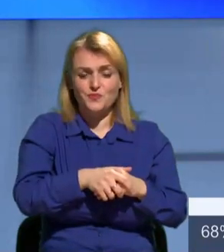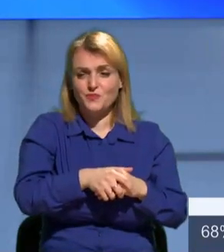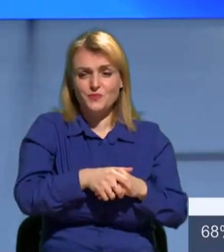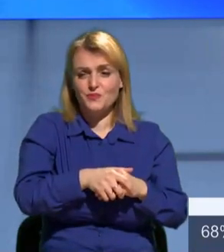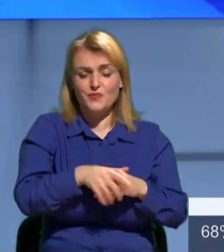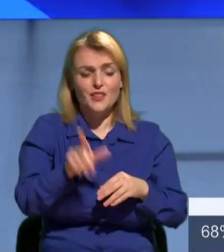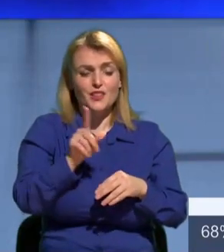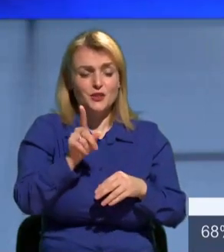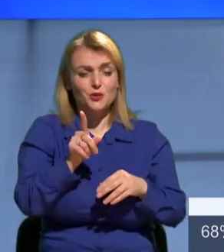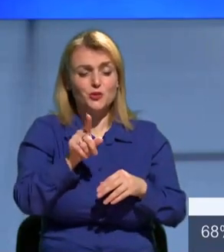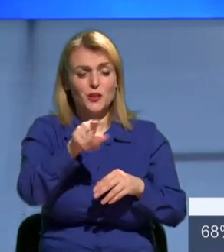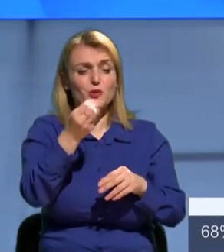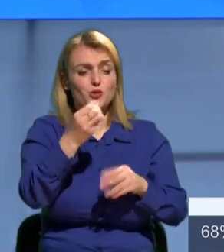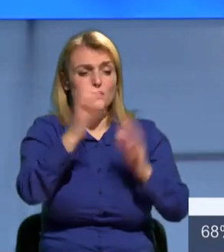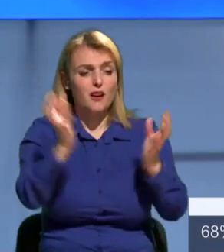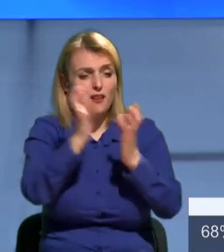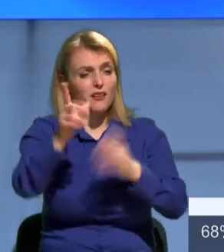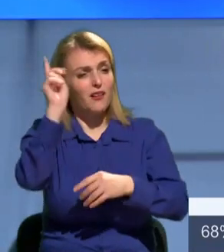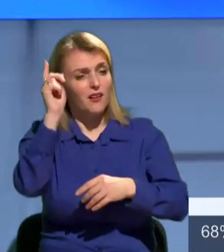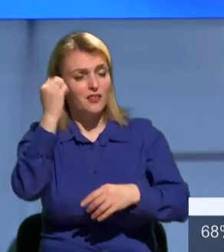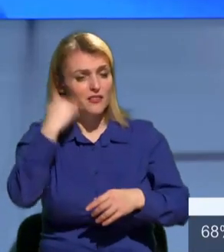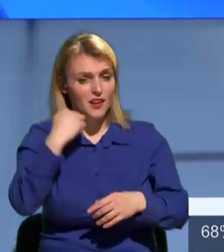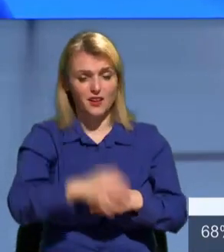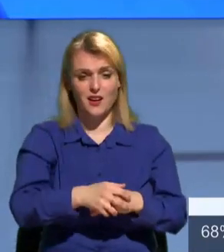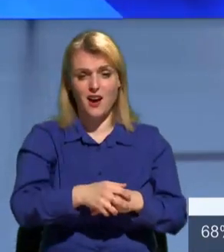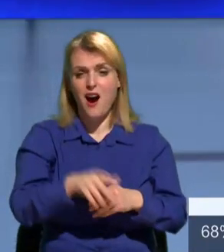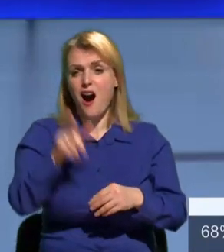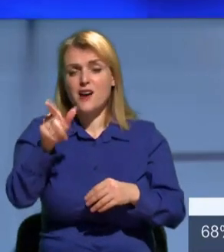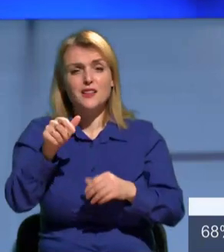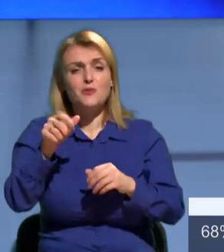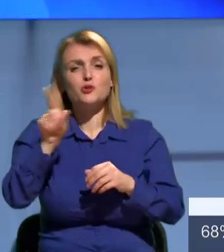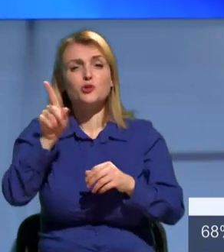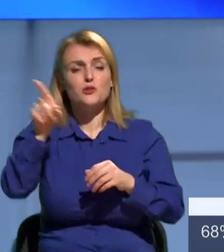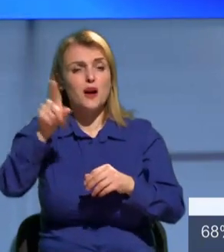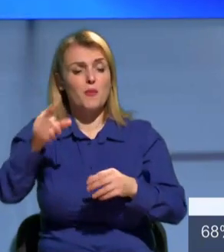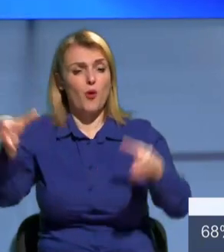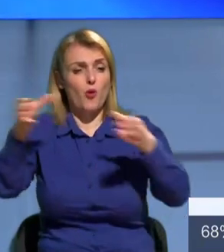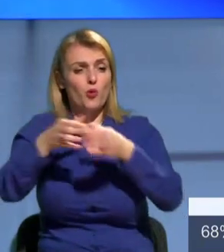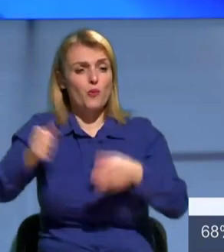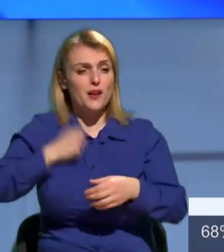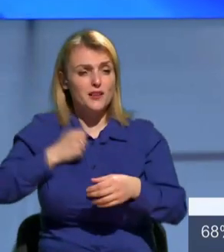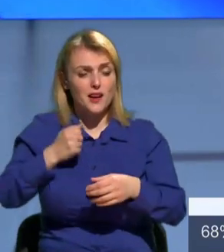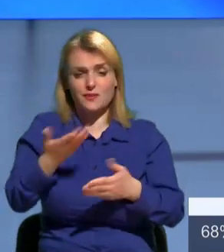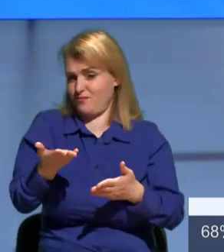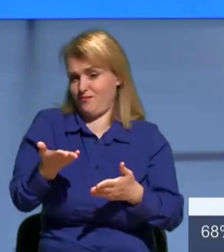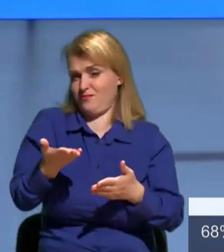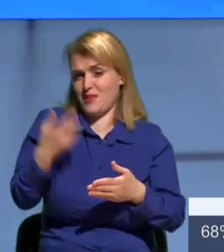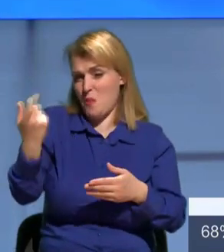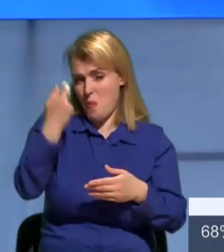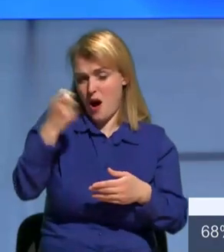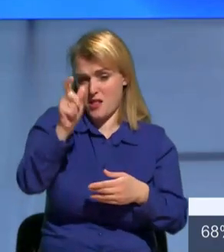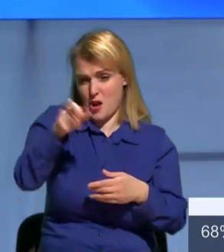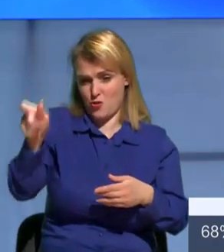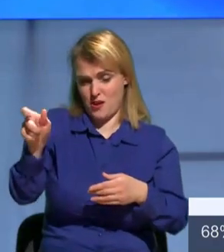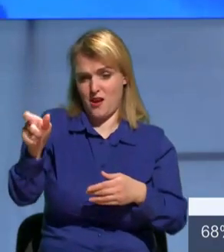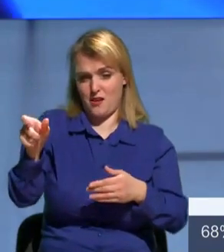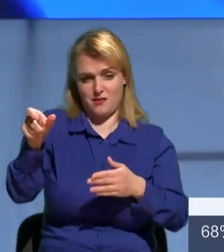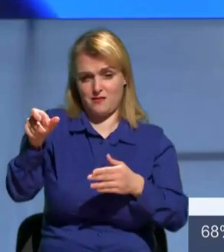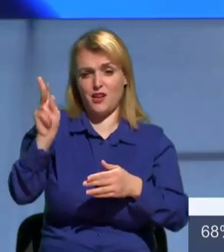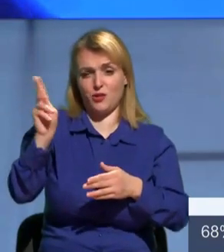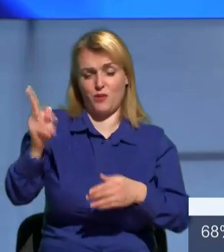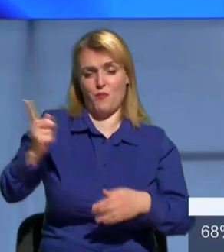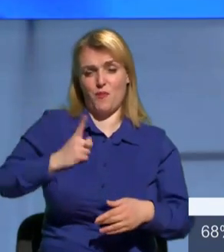și ceva de ofițeri care păzesc aceste depozite. Eu cred că este vorba de o perioadă foarte scurtă de timp. Dar pentru